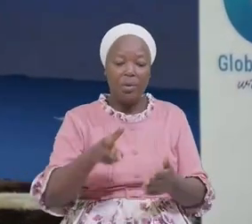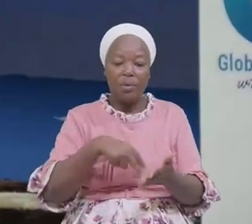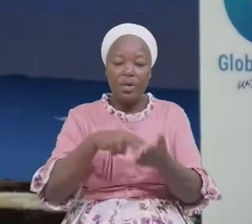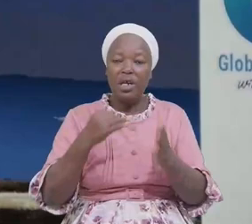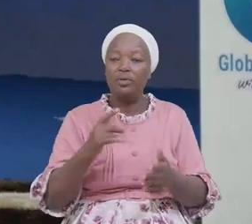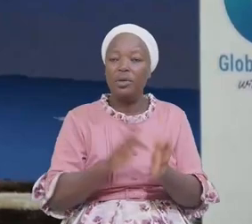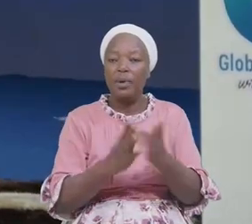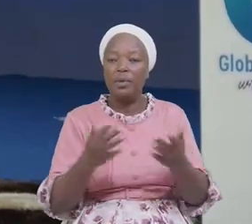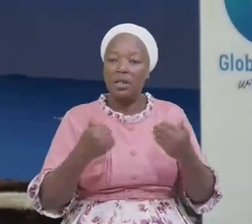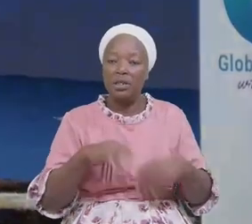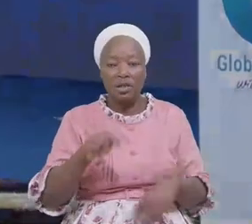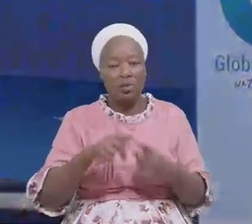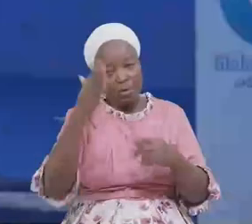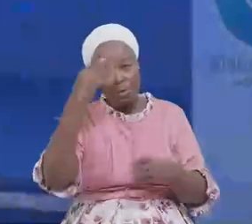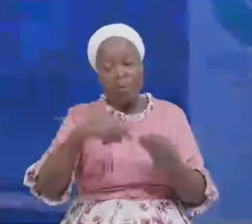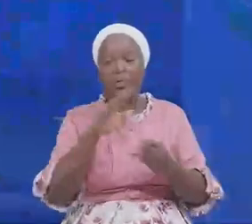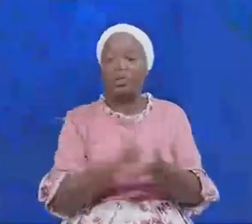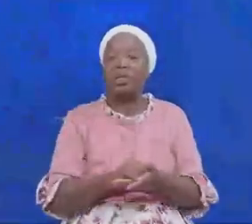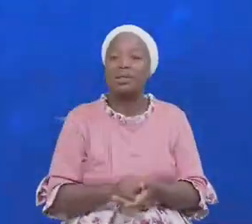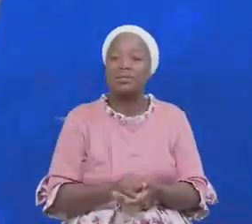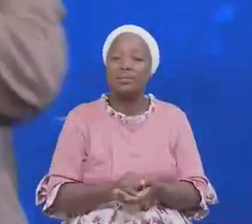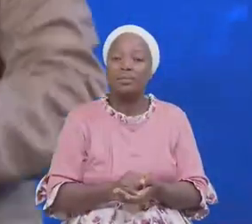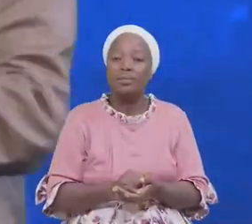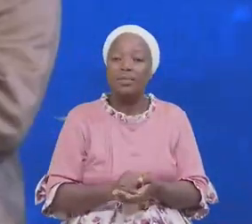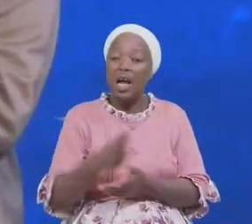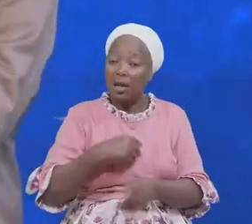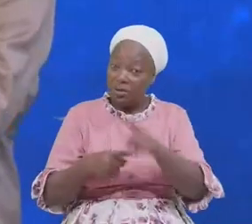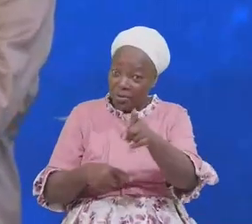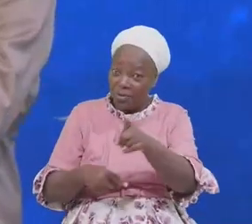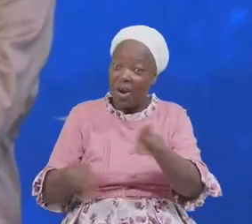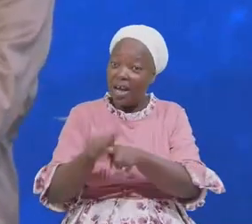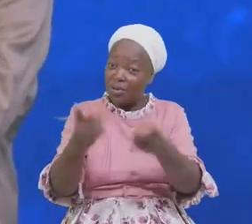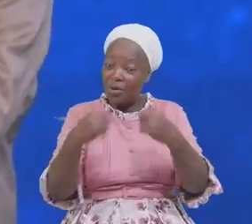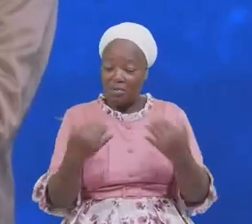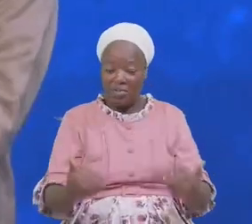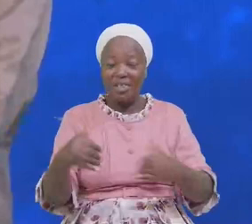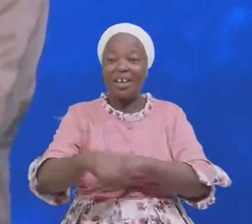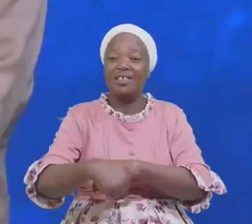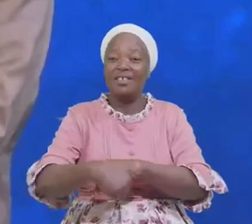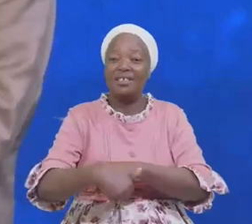Et les lecteurs de la Bible doivent le savoir. Et comme tu es venu ce soir,